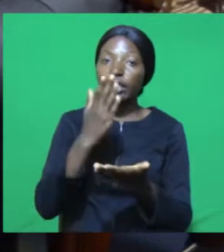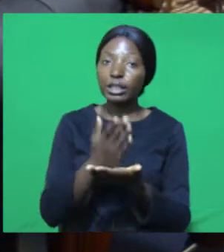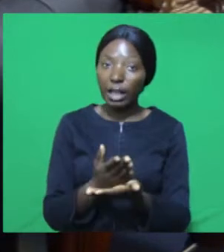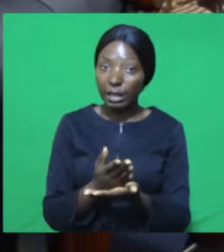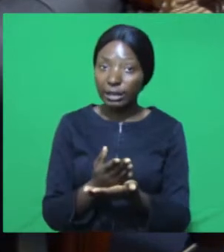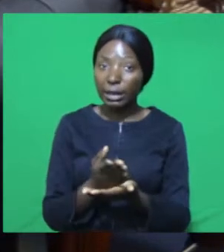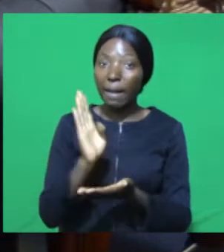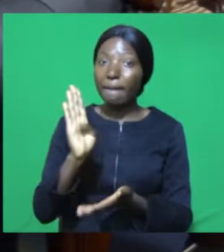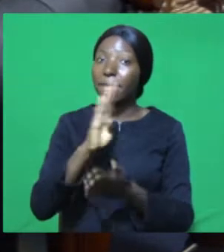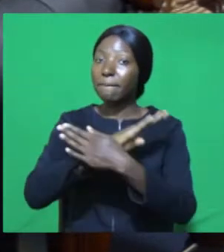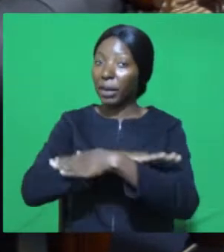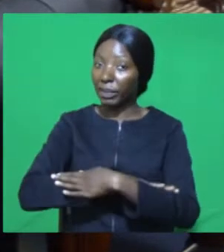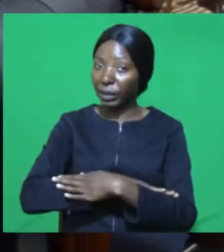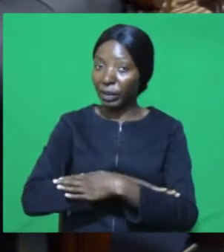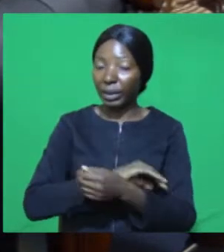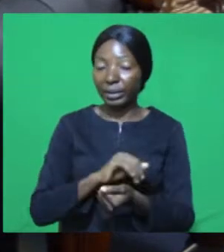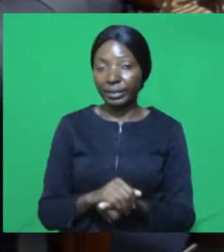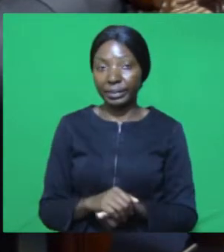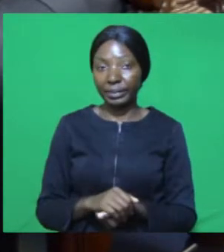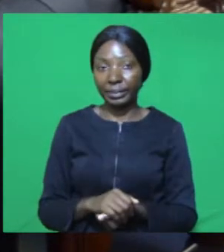Kutangira paumambo kweBhabhironi. Yes.